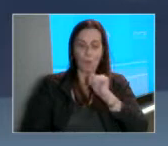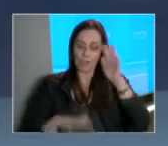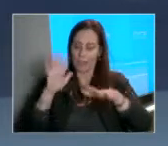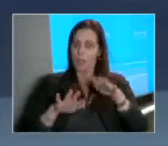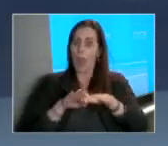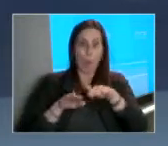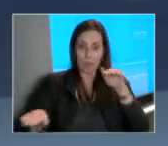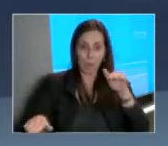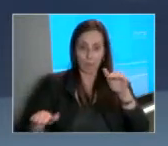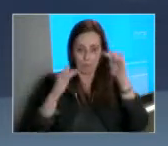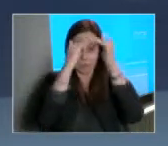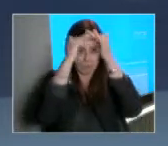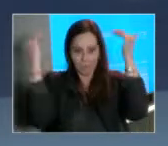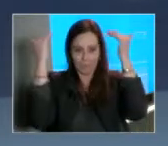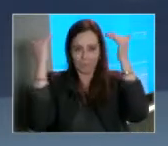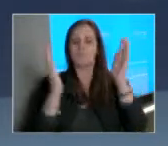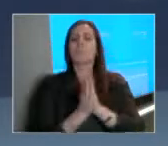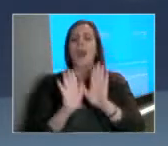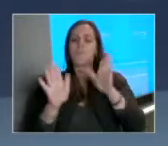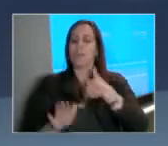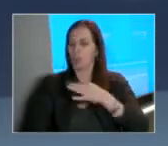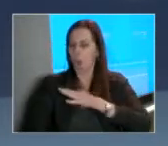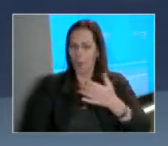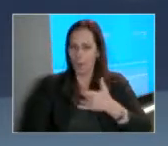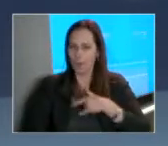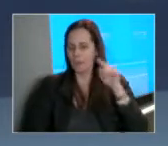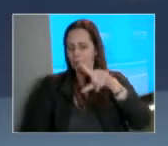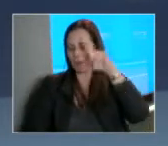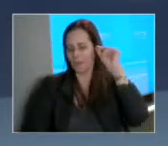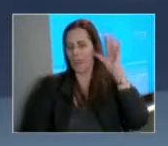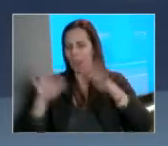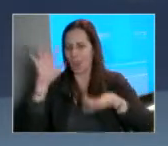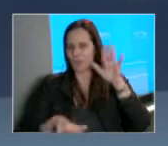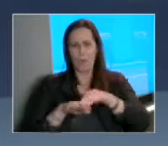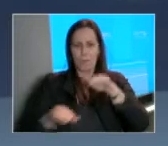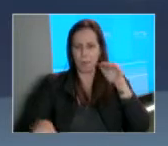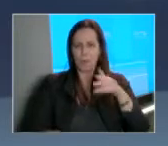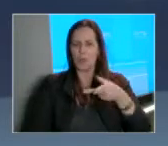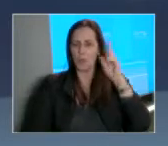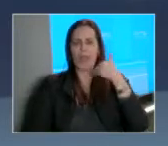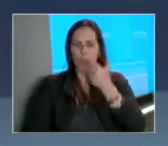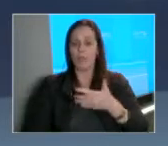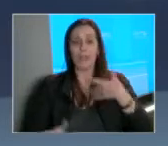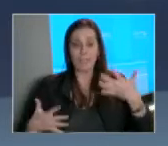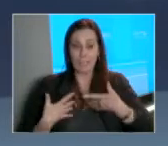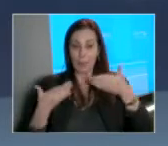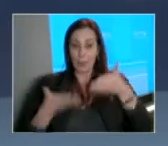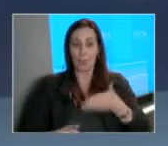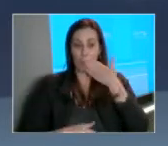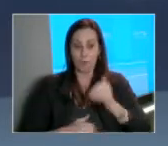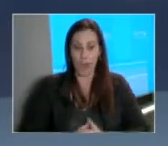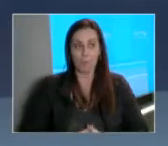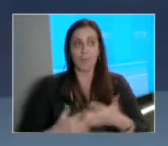גשם, הפקקים, חבל הזמן. אבל אני לא אכפת לי, אני באתי מתל אביב הגשומה והפקוקס, זה עוד יותר גרוע, ואני שמח להיות